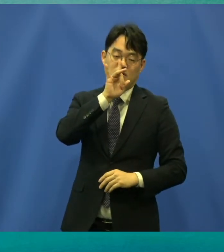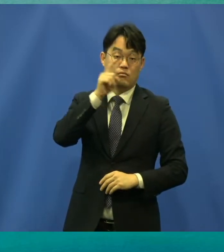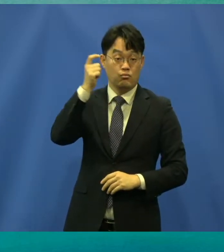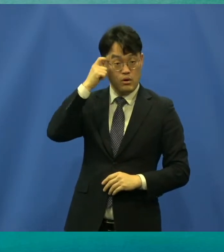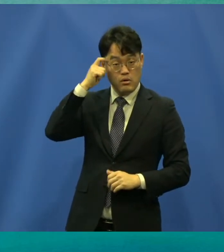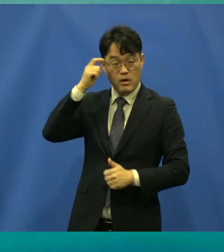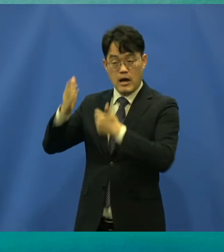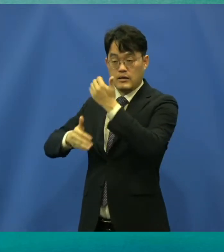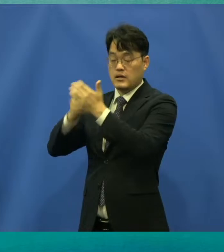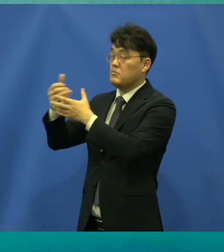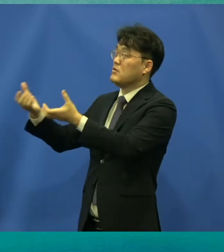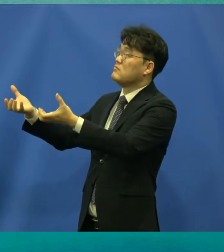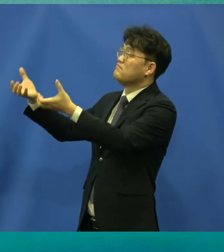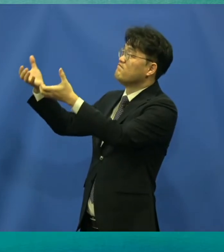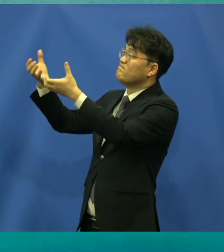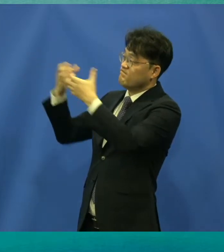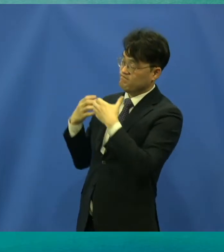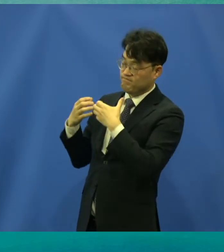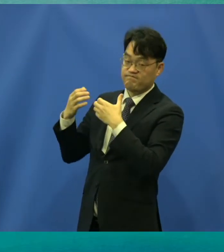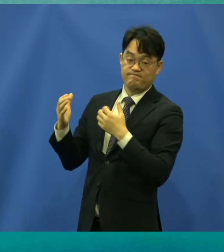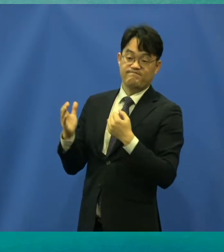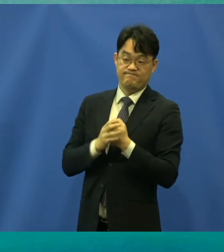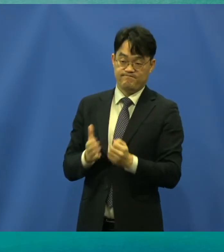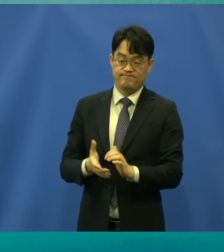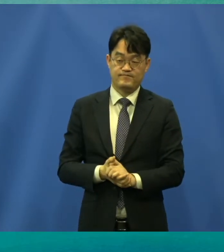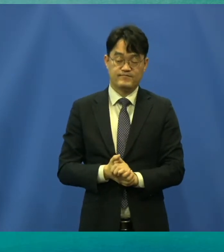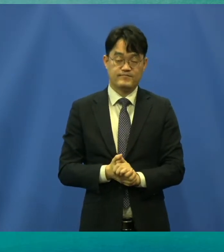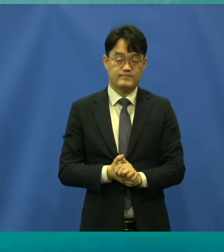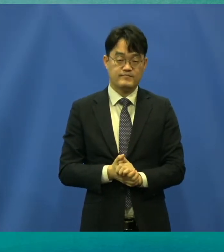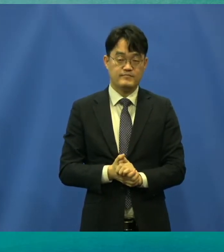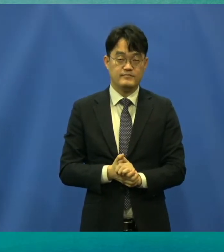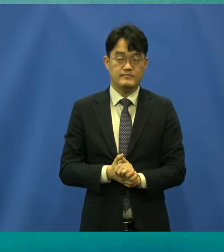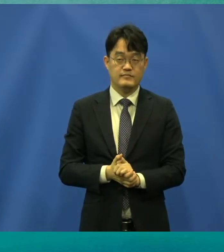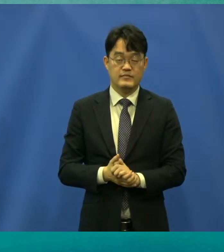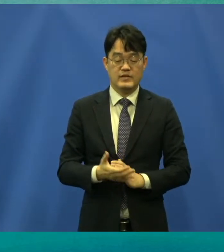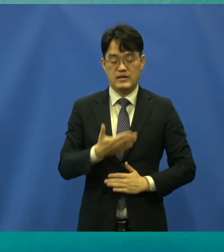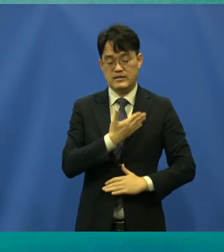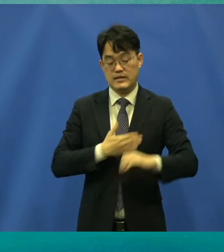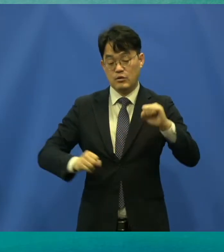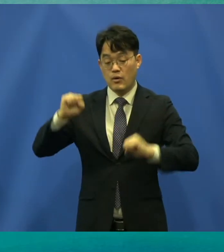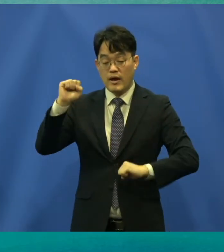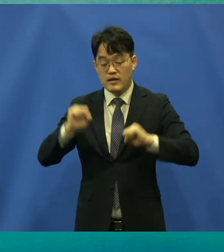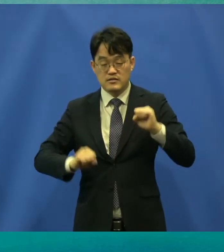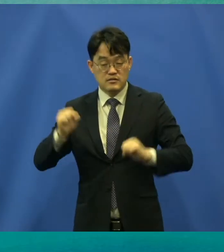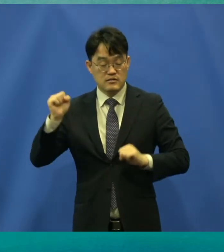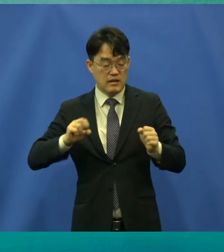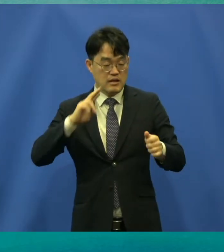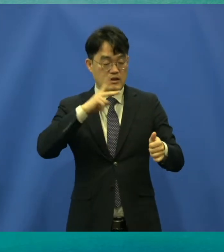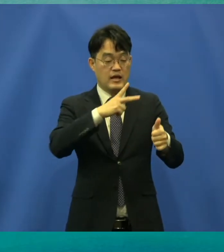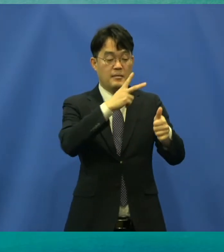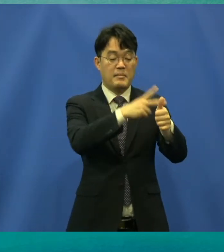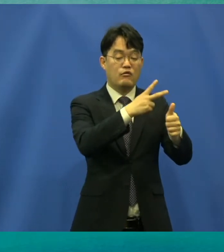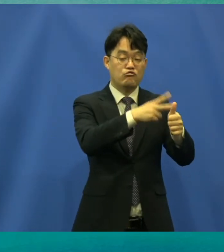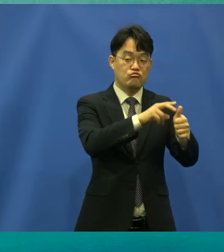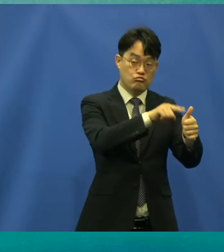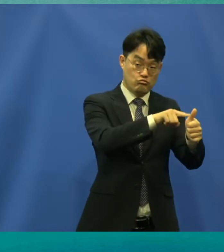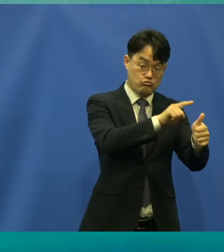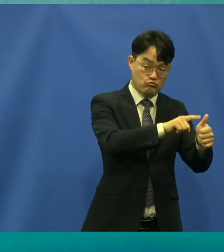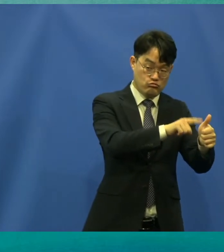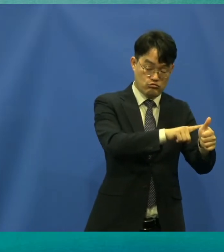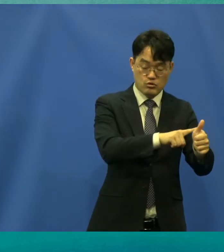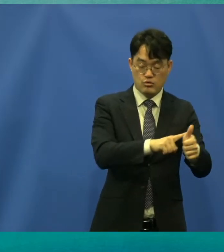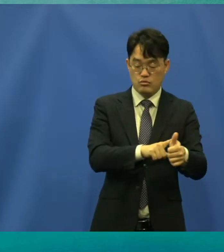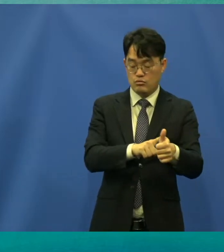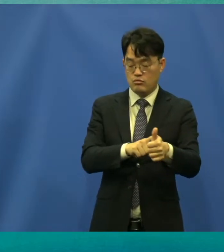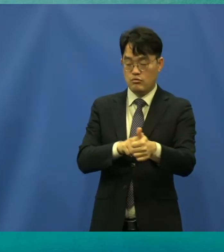사도행전 8에 나오는 바울과 요나스의 요나는 너무도 대조적입니다. 시간이 없어서 다 다룰 수 없지만 이